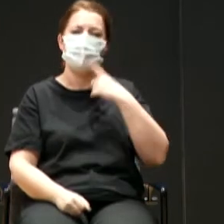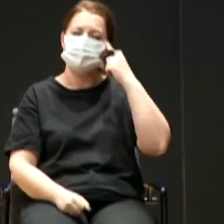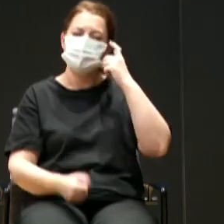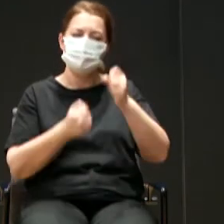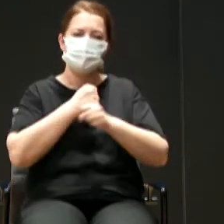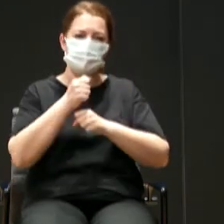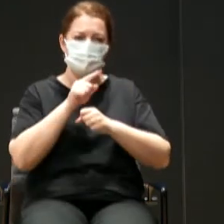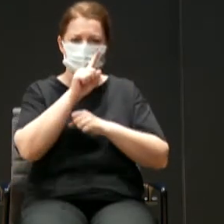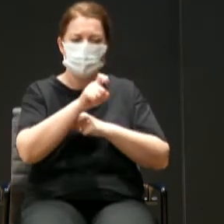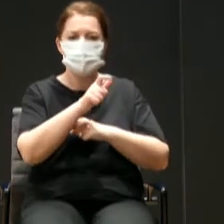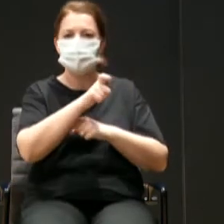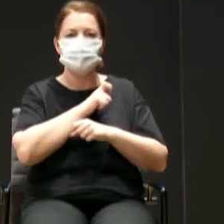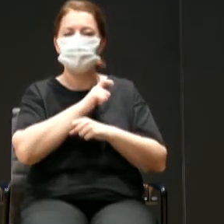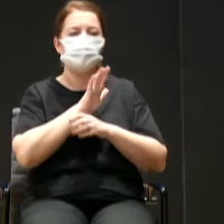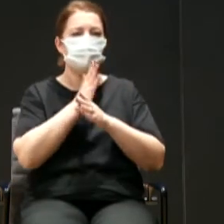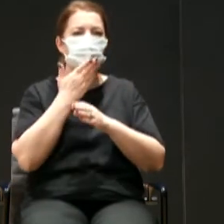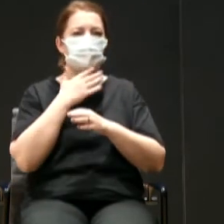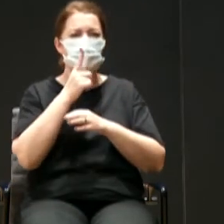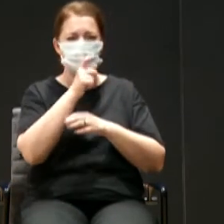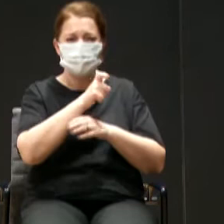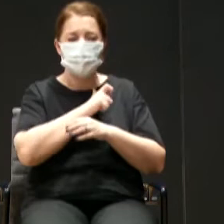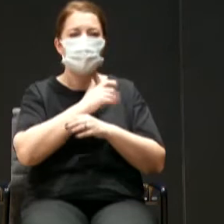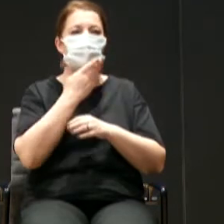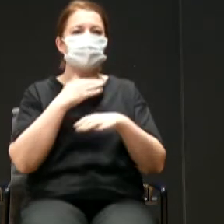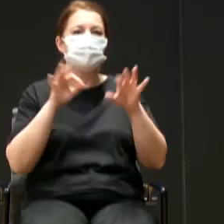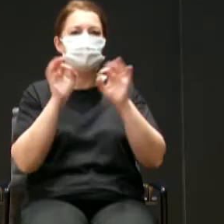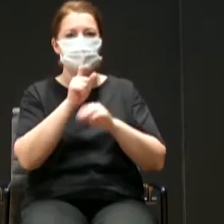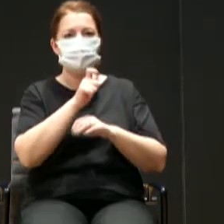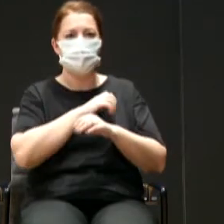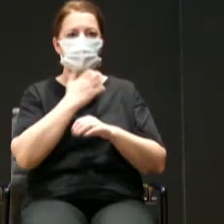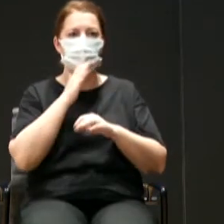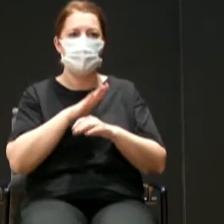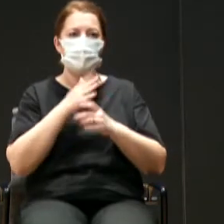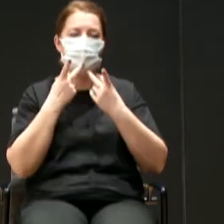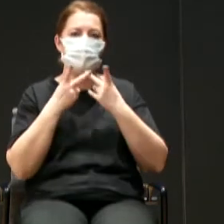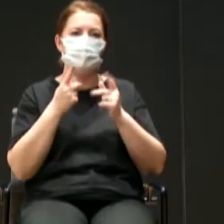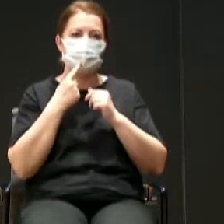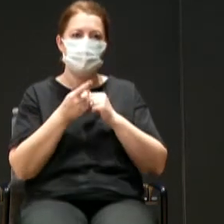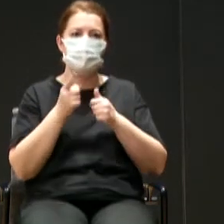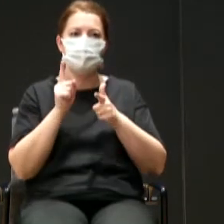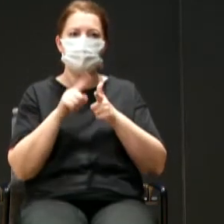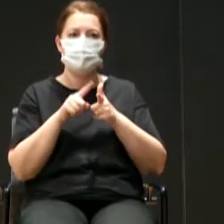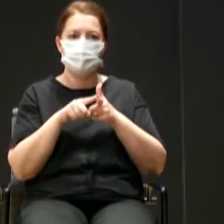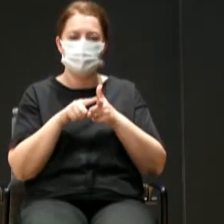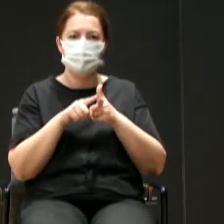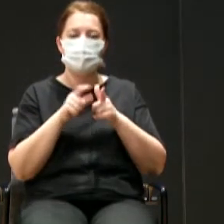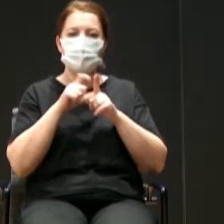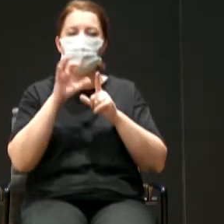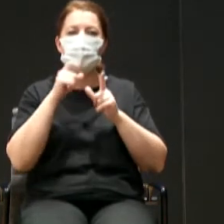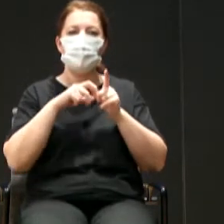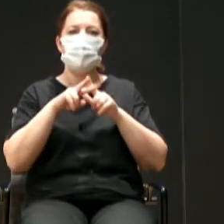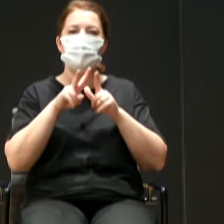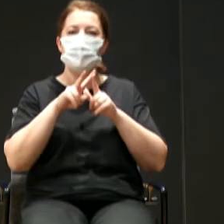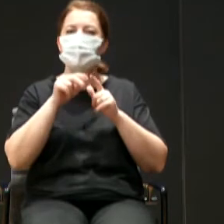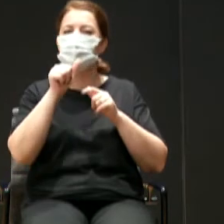sormama rağmen bir tane cevap alamadım. Halen de alamadım. Bir cevap da bekliyorum açık söyleyeyim. İkincisi Doğan Subaşı